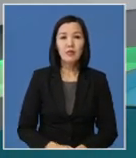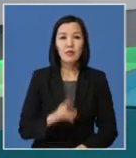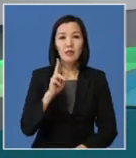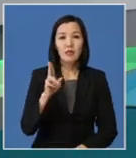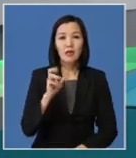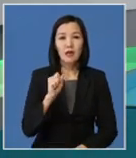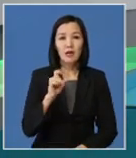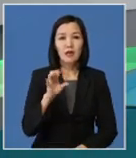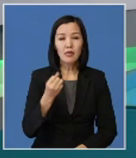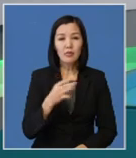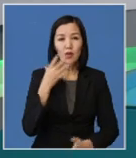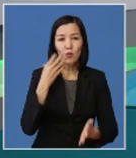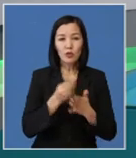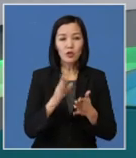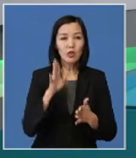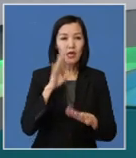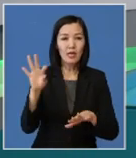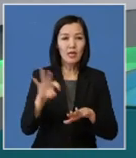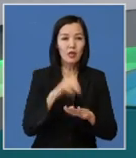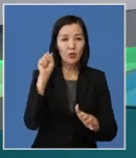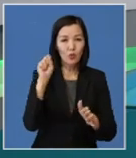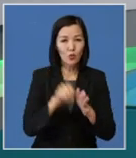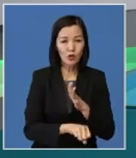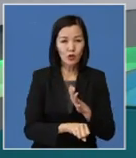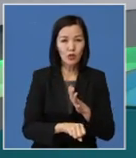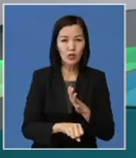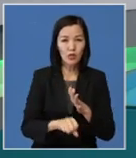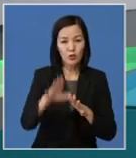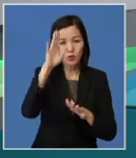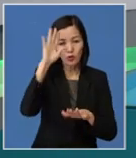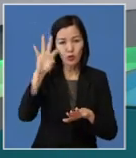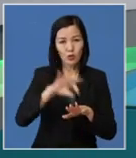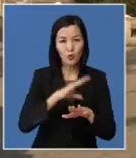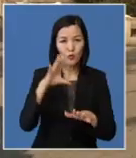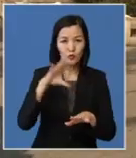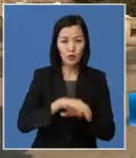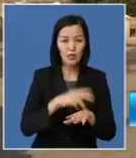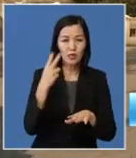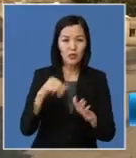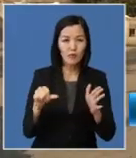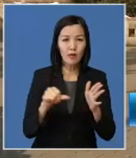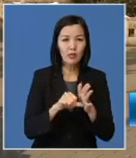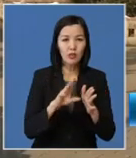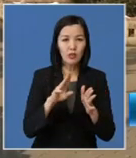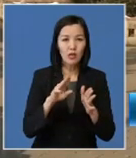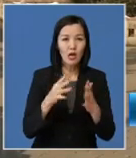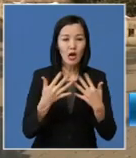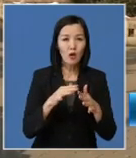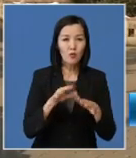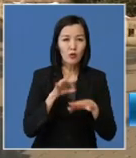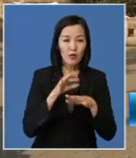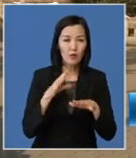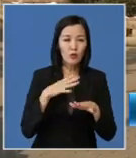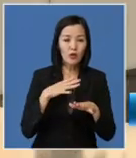Қарасай ауданында өз әйелін өлтірді деген күдікпен күйеу ұсталды. Қанды оқиға 26 қаңтар күні Жаңа Тұрмыс ауылында болған. Сол күні